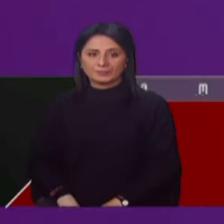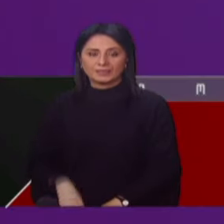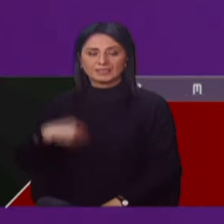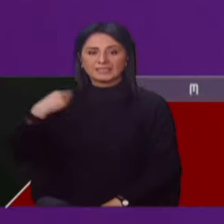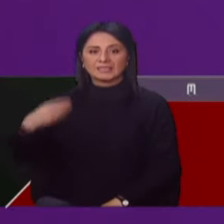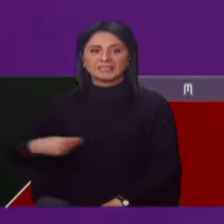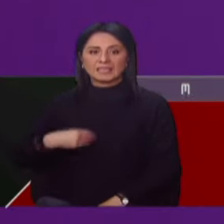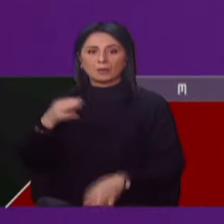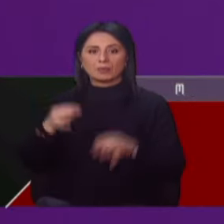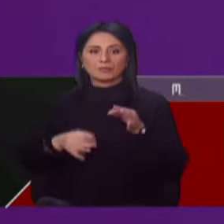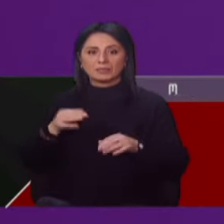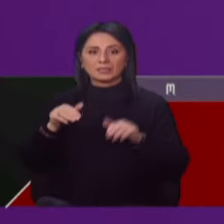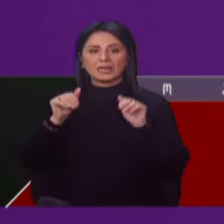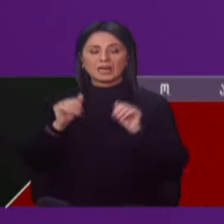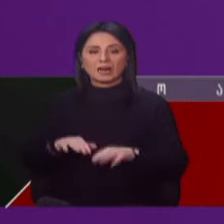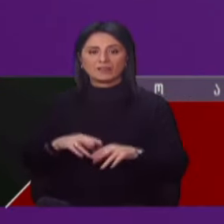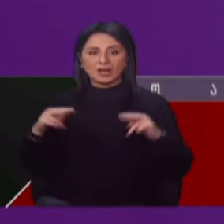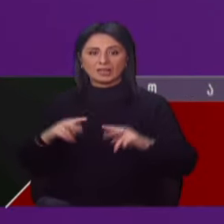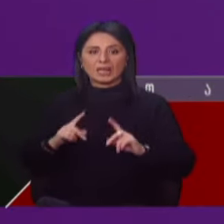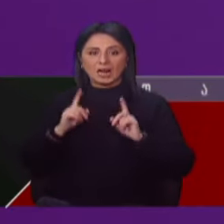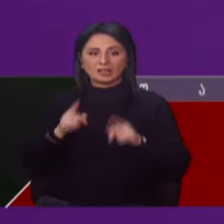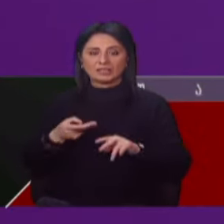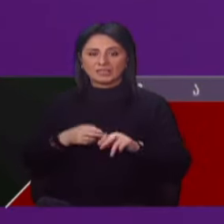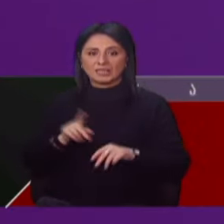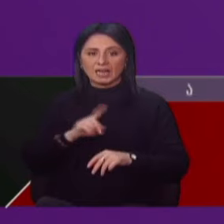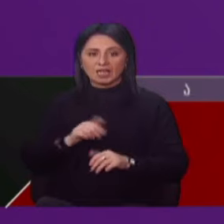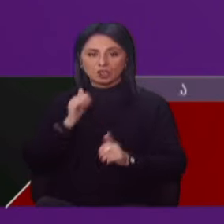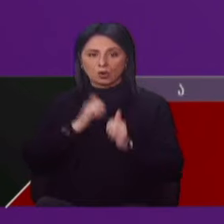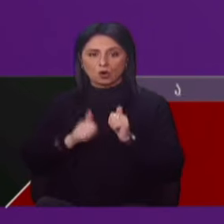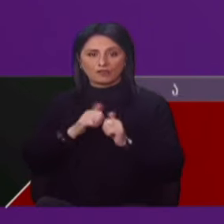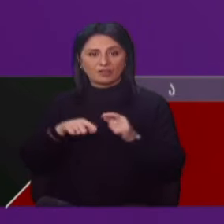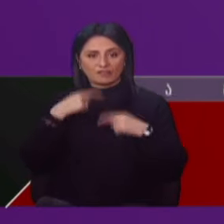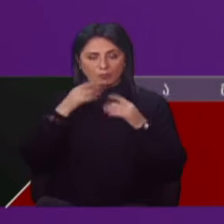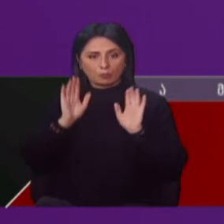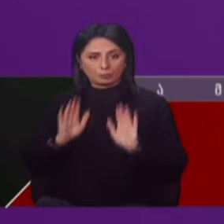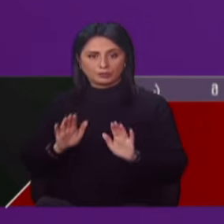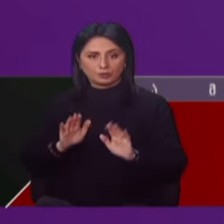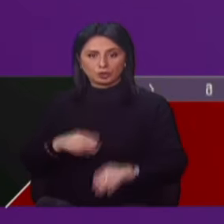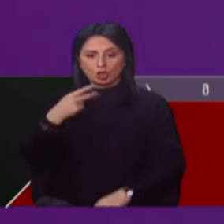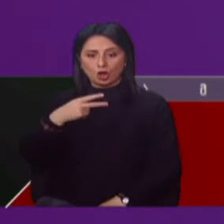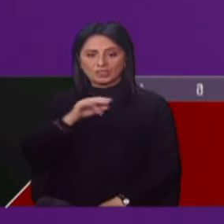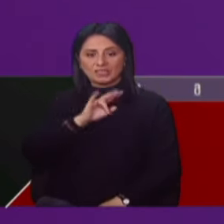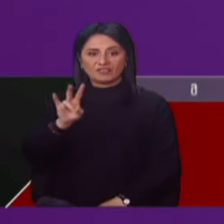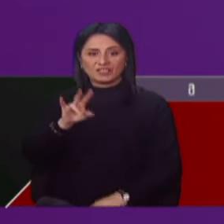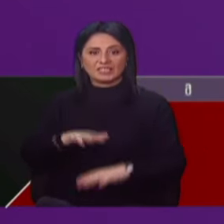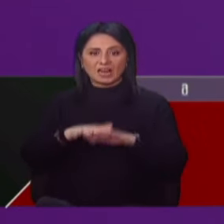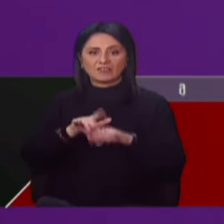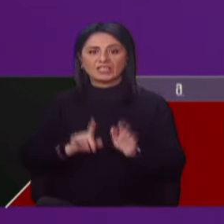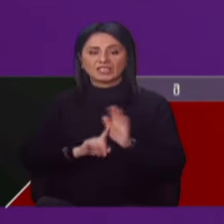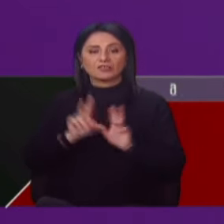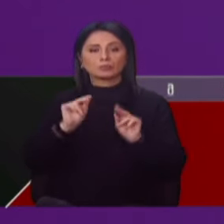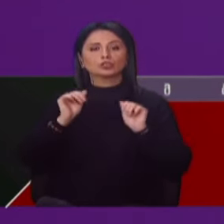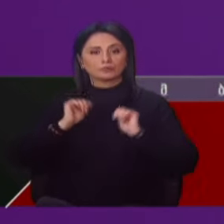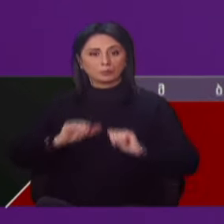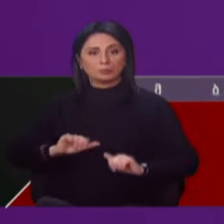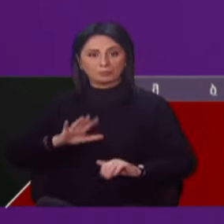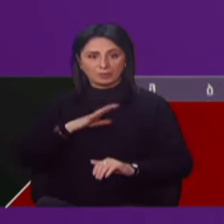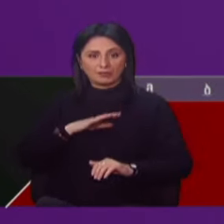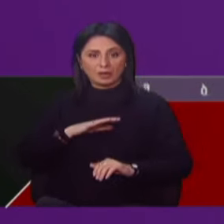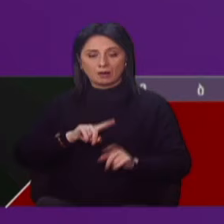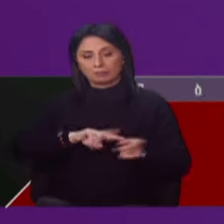Strasburgis sasamartlos gadaqvetilebam daadastura is rasats qoveltvis vambobdit 20 ივნისის აქცია დაიწყო მშვიდობიანად და